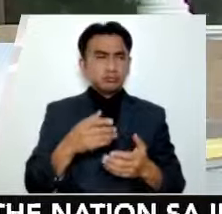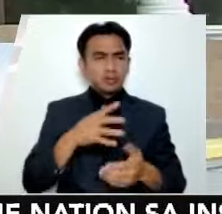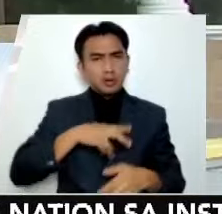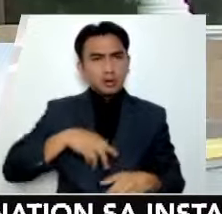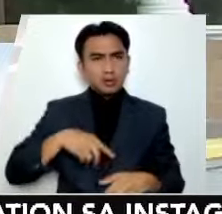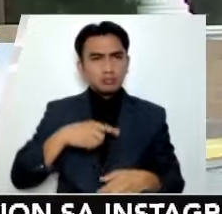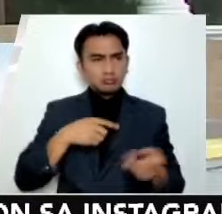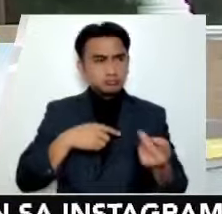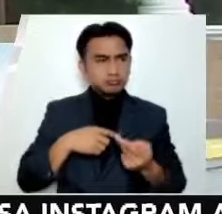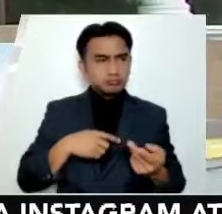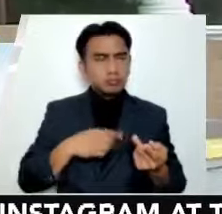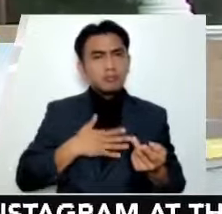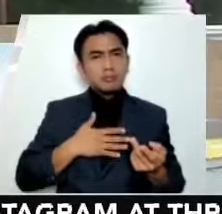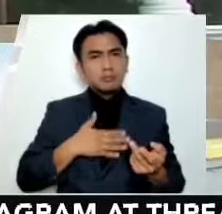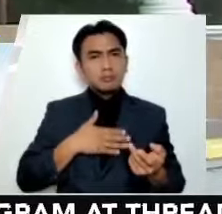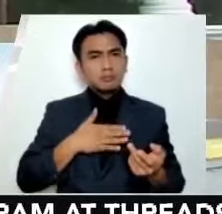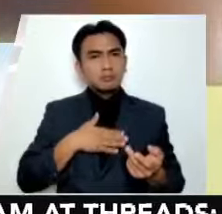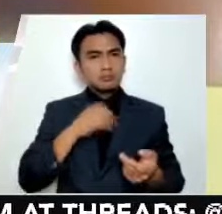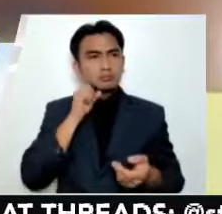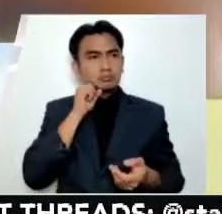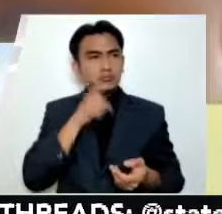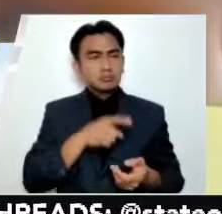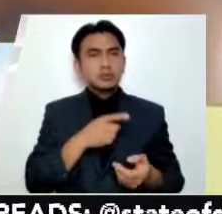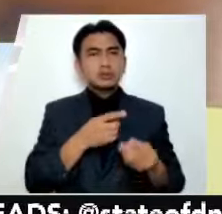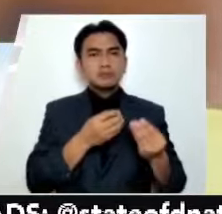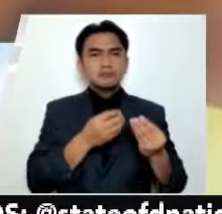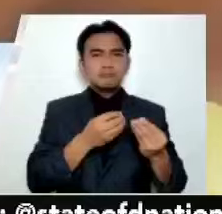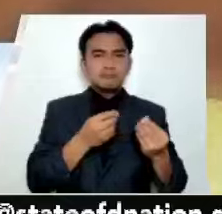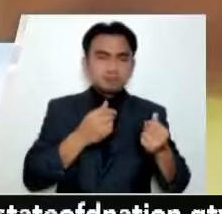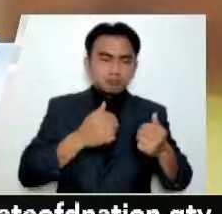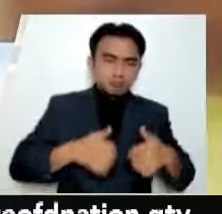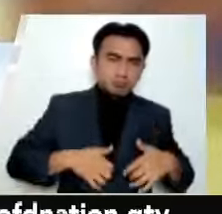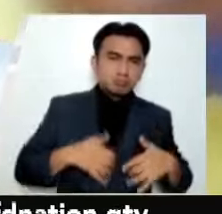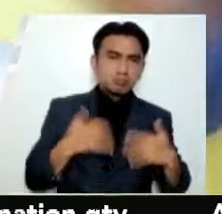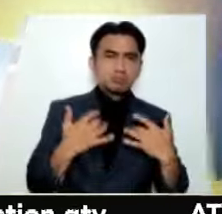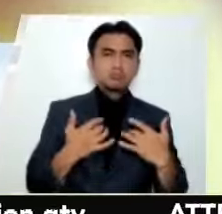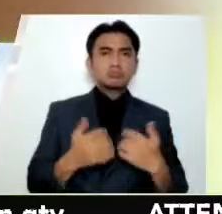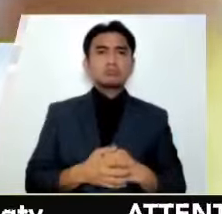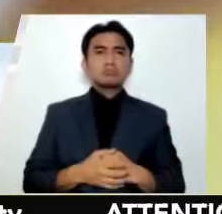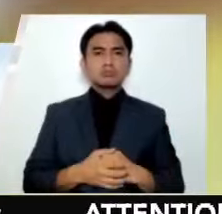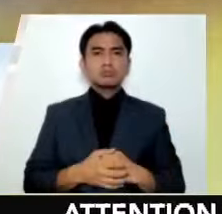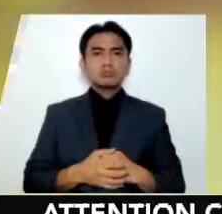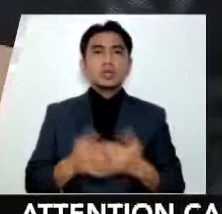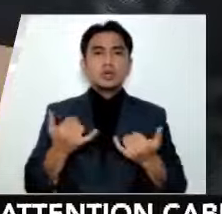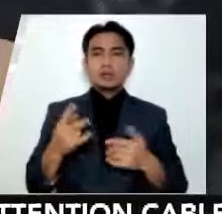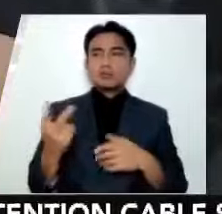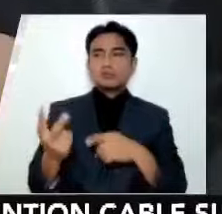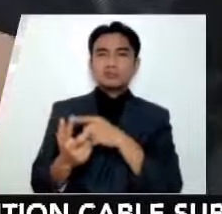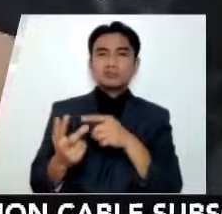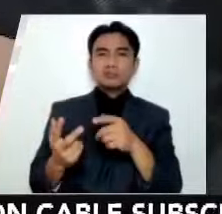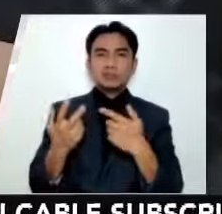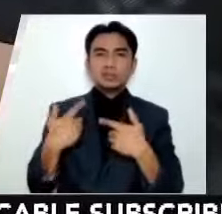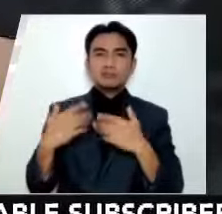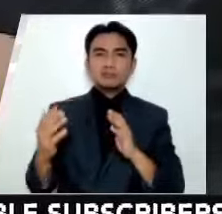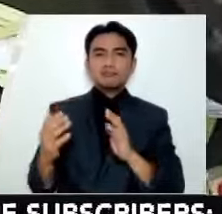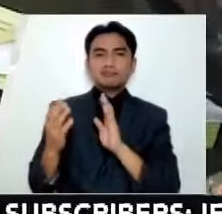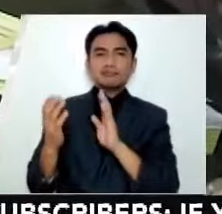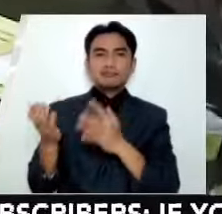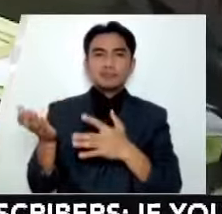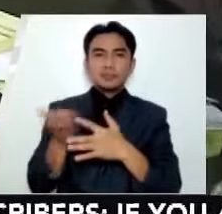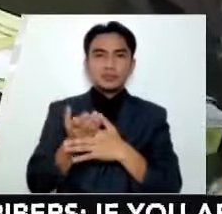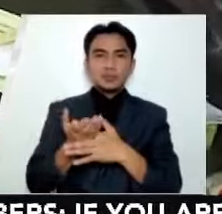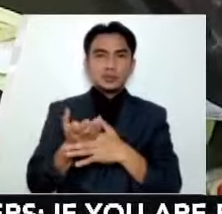ko. Na-inquest na ang tatlong suspect na nahaharap sa reklamong robbery with homicide. Tina Panganiban